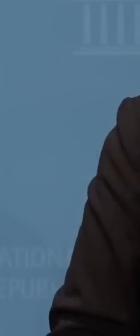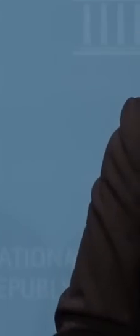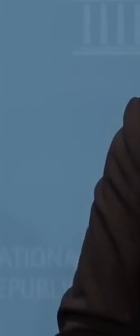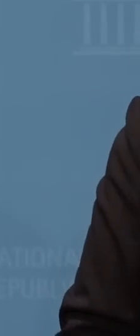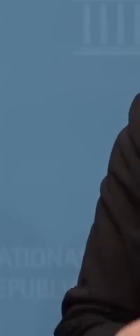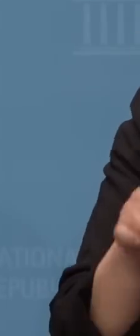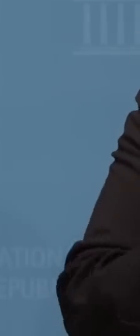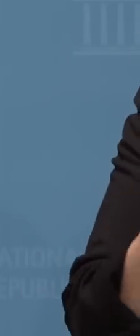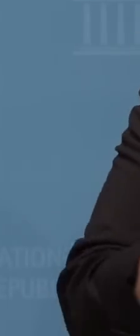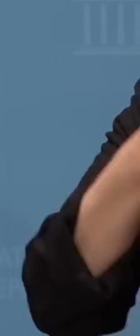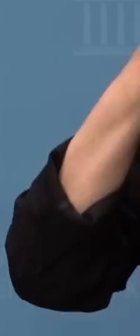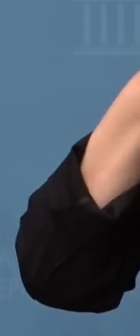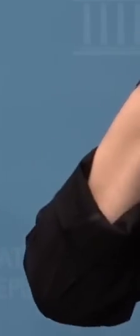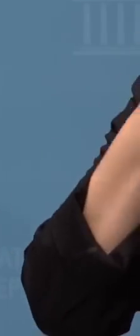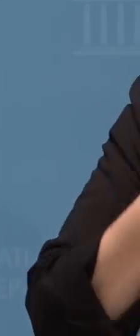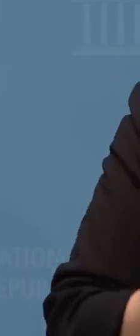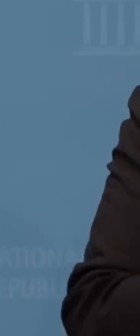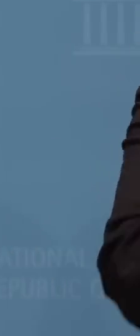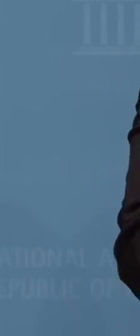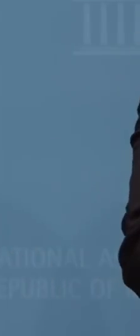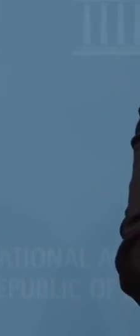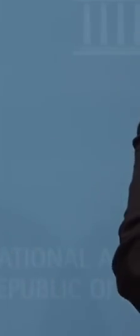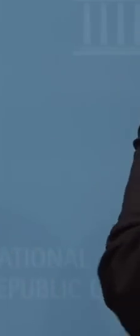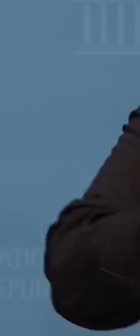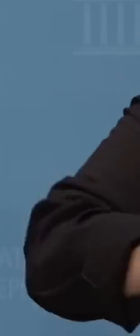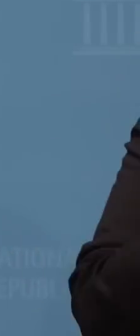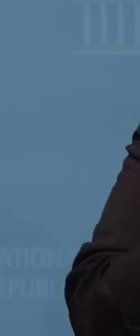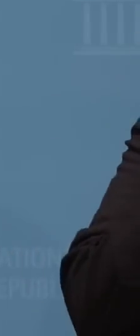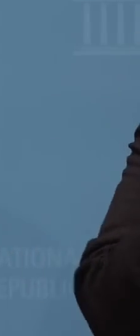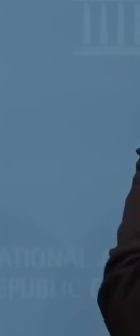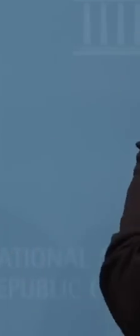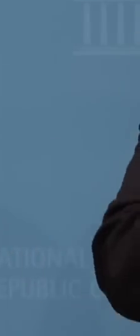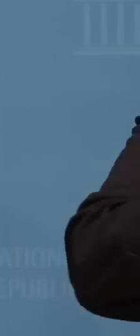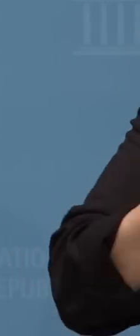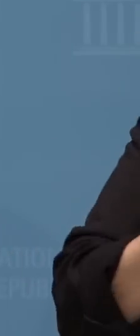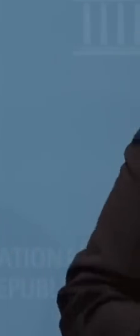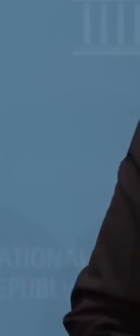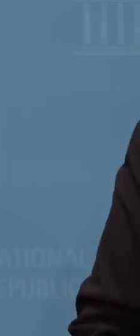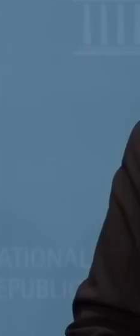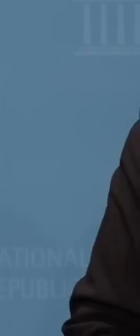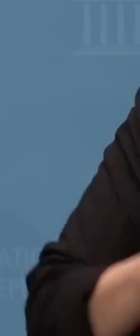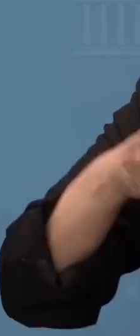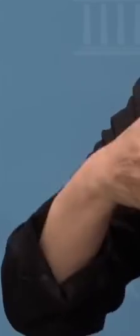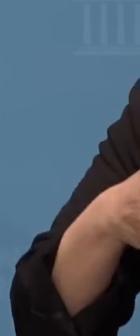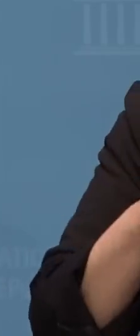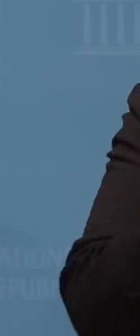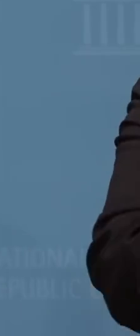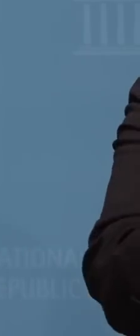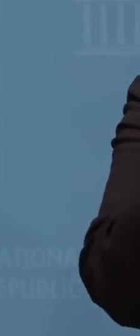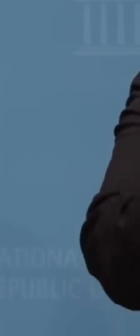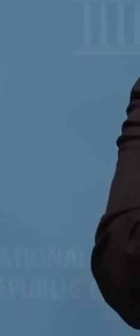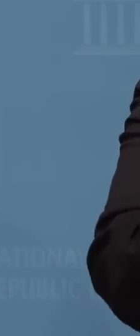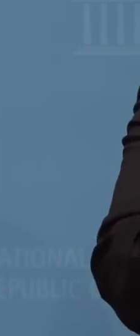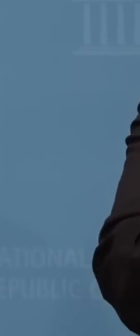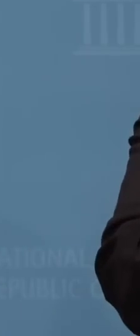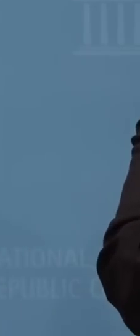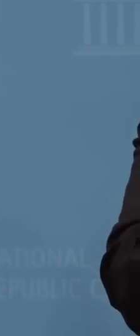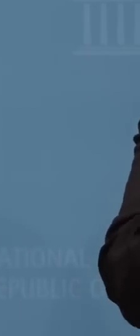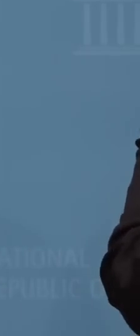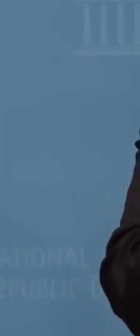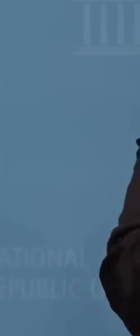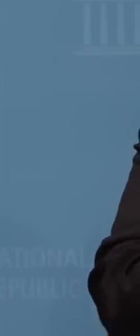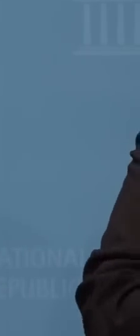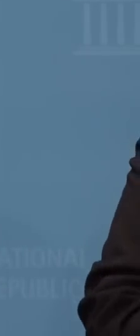이에 대통령 본인이 한 명의 개인이 아니라 하나의 헌법기관임을 이해하지 못하니 국회와 정당